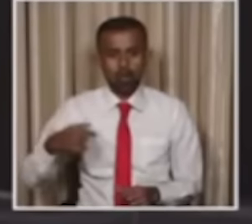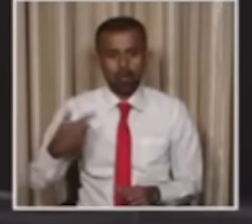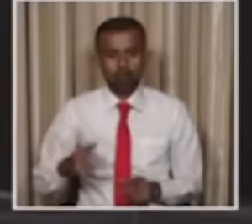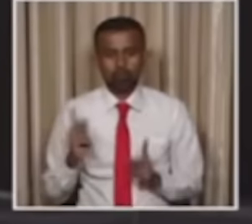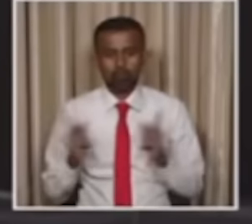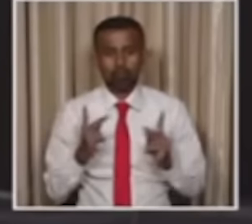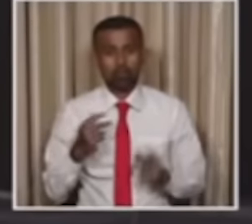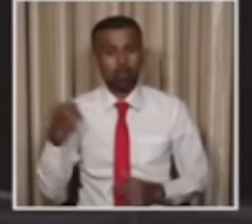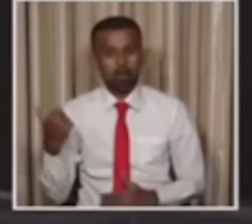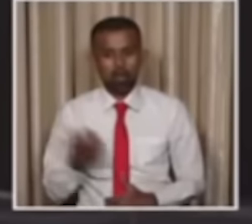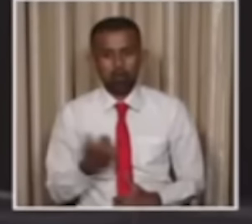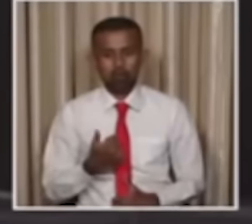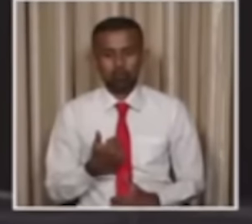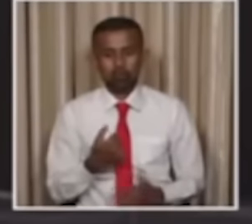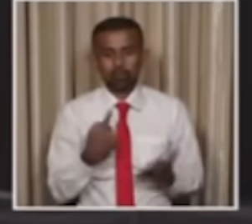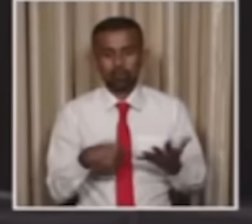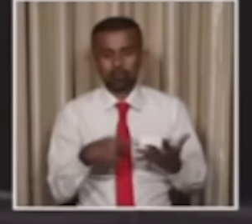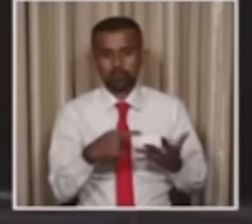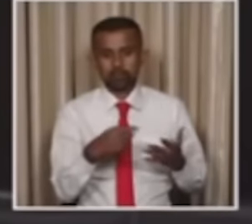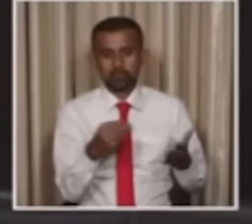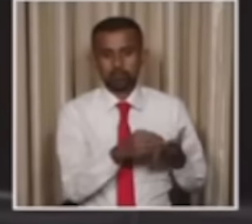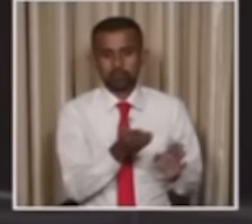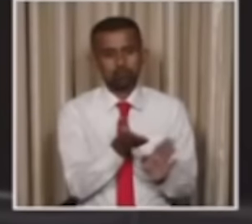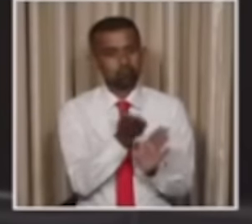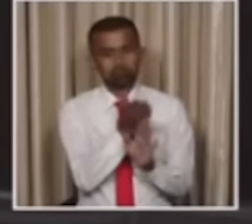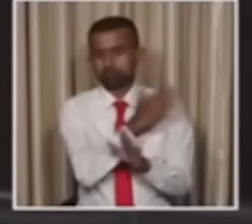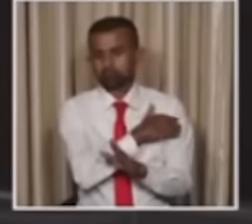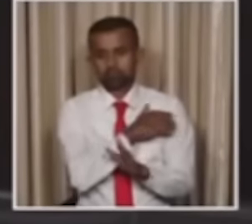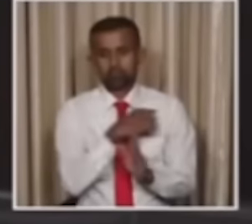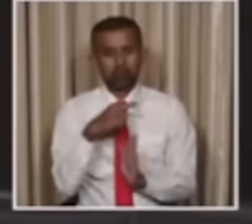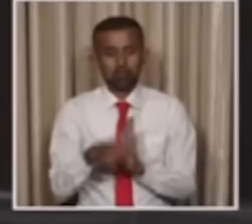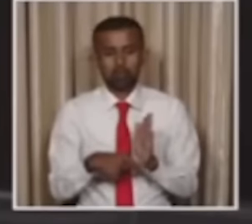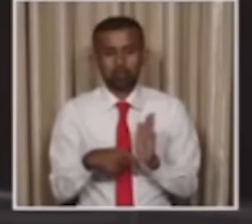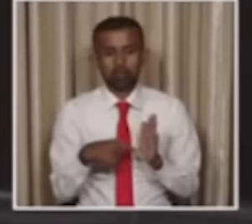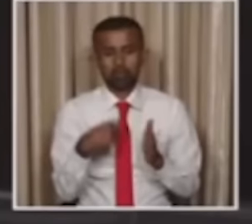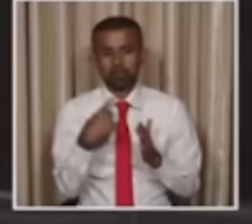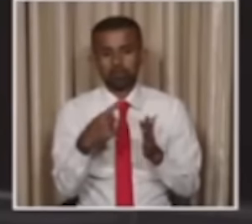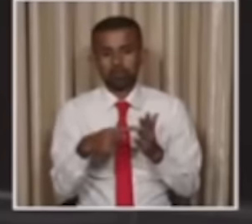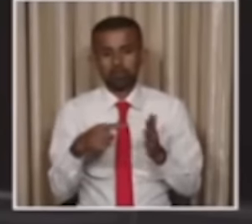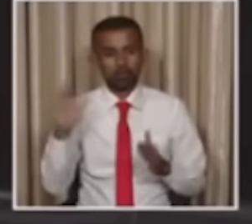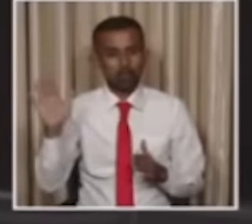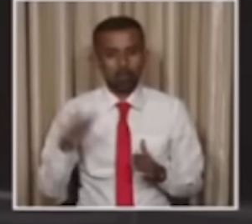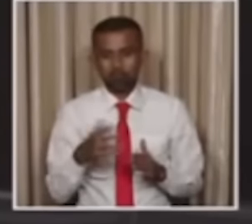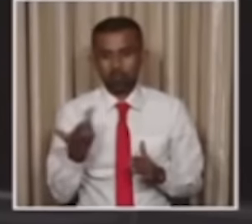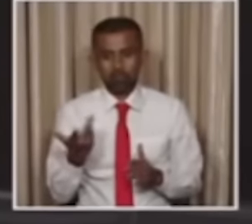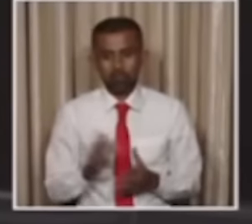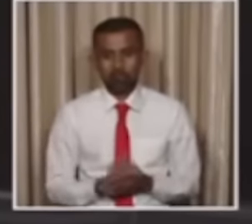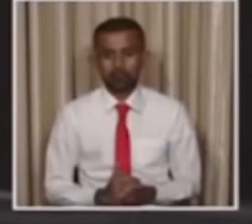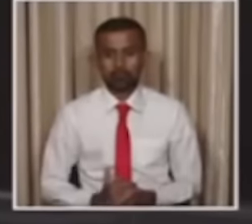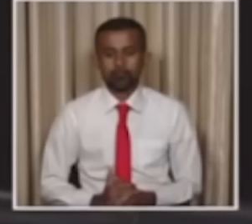ටුවරිස්ලා අලුත් කැටගරිස් වලට. මීට ඉස්සෙල්ලා ලංකාවේ ඒ කැටගරිස් වලින් ආපු නැති ටුවරිස්ලා.